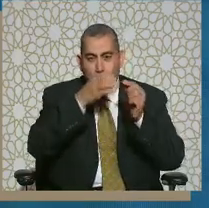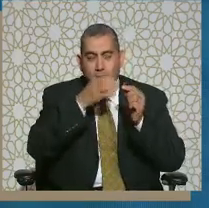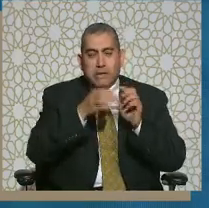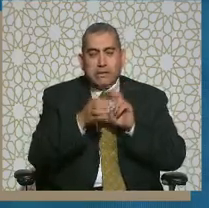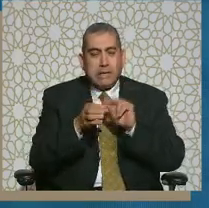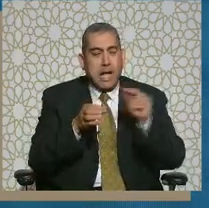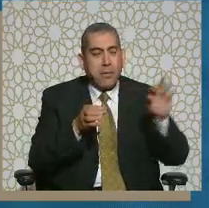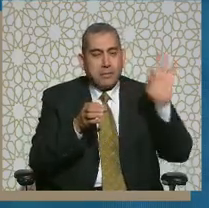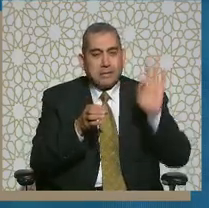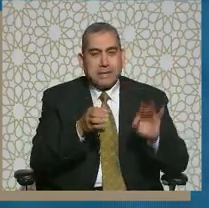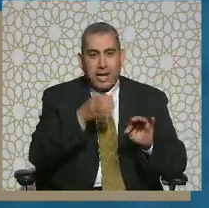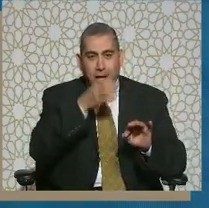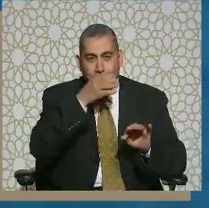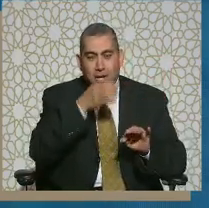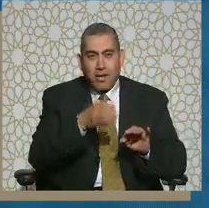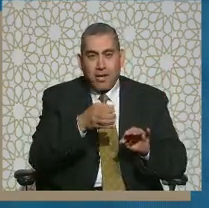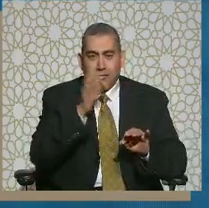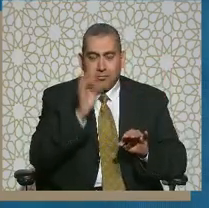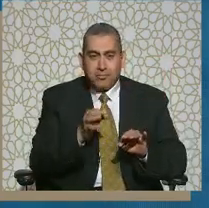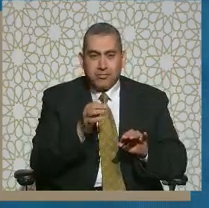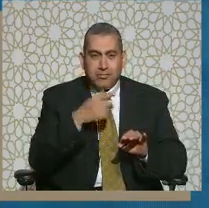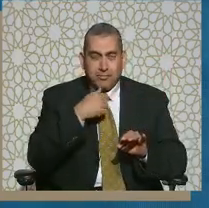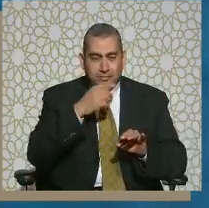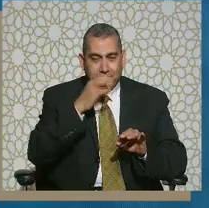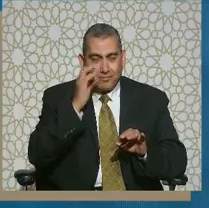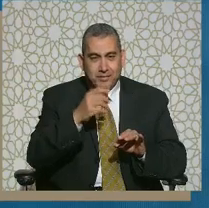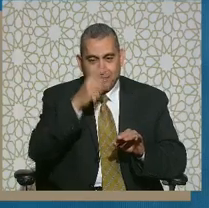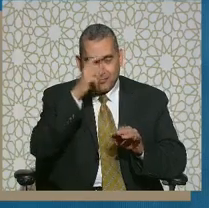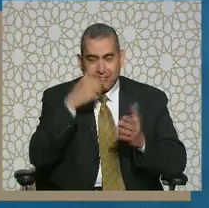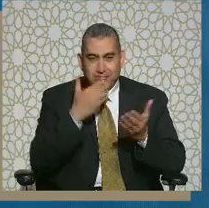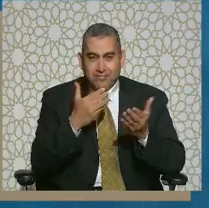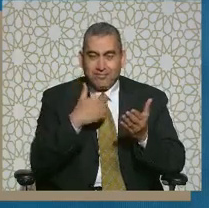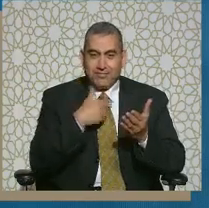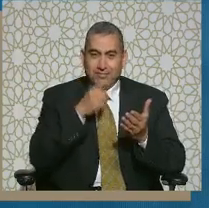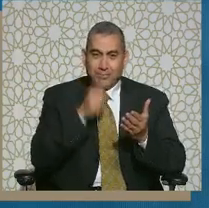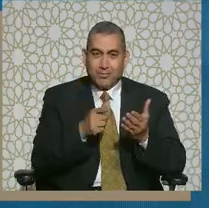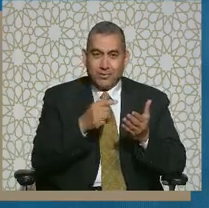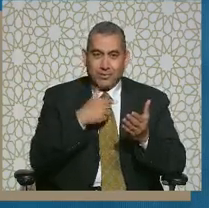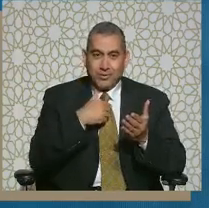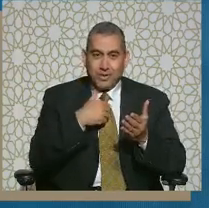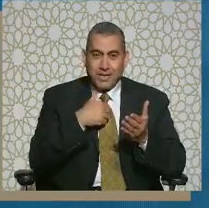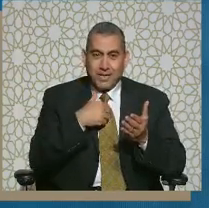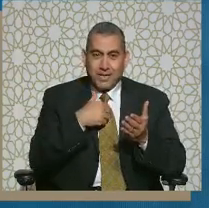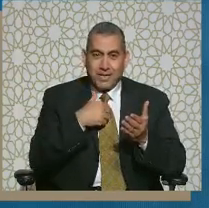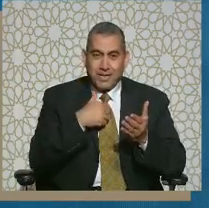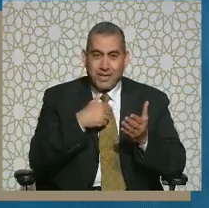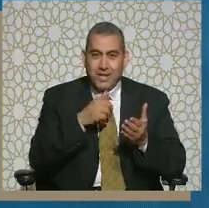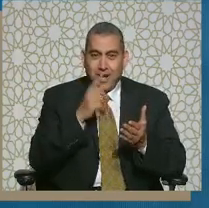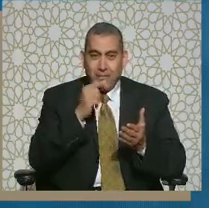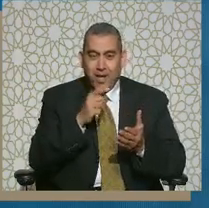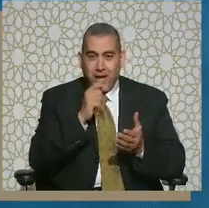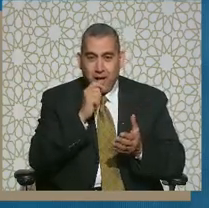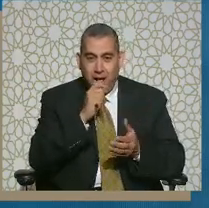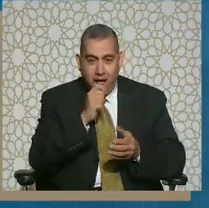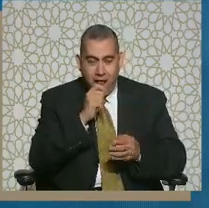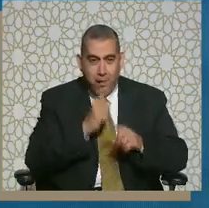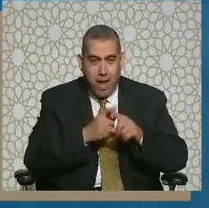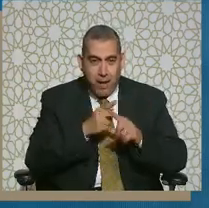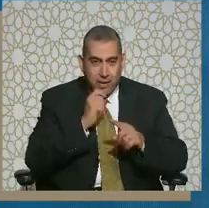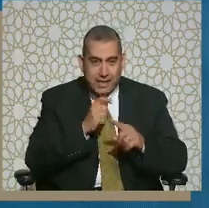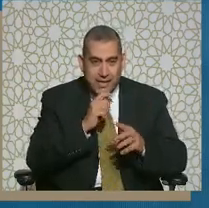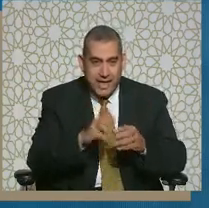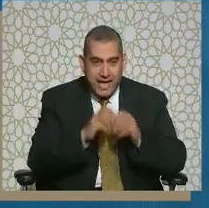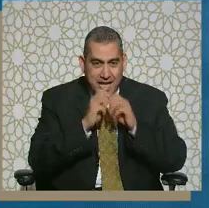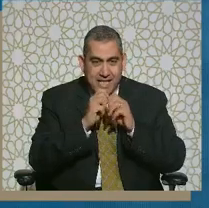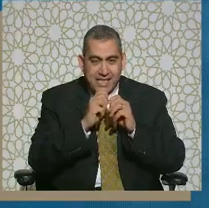فيه وتعرق العرق ايه اللي حاصل اخذ اللحم من العرق العظم باسناني